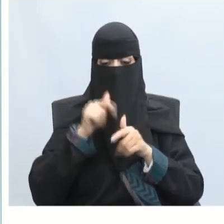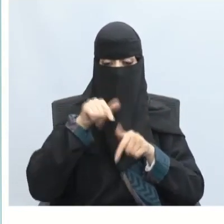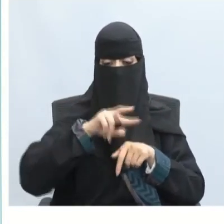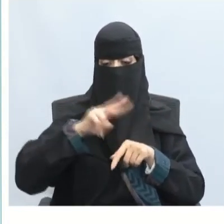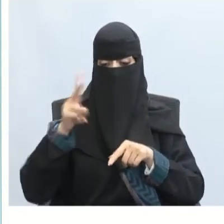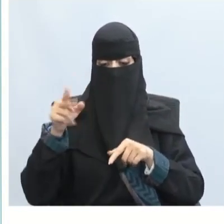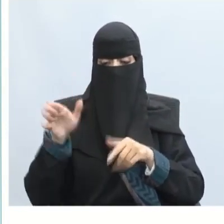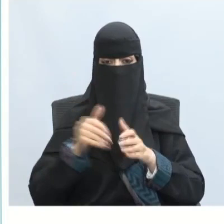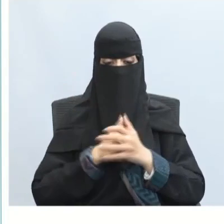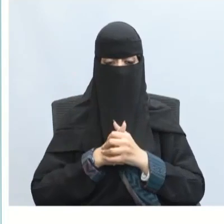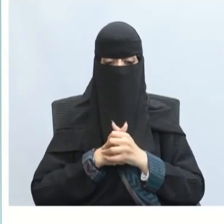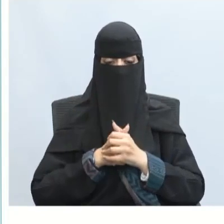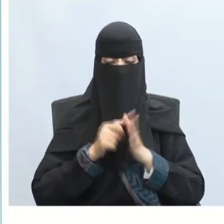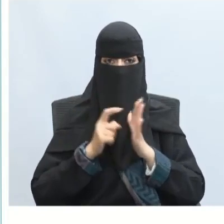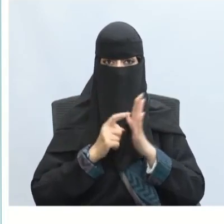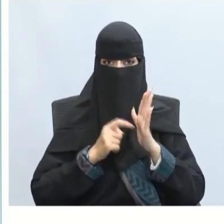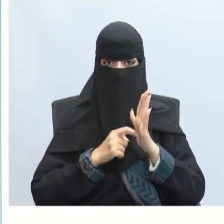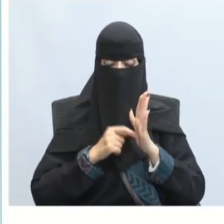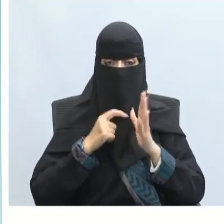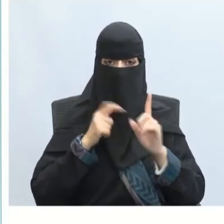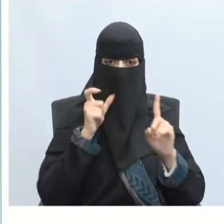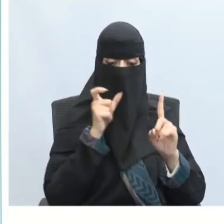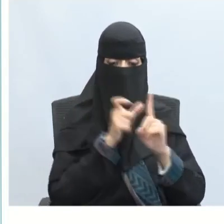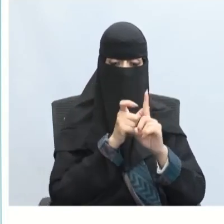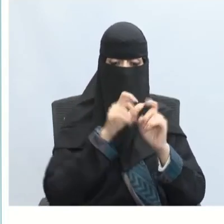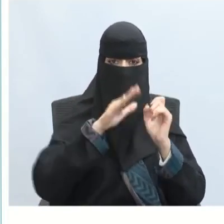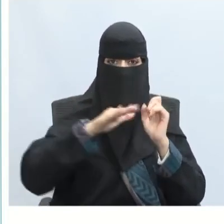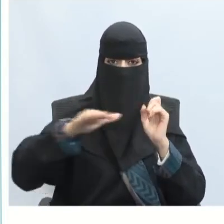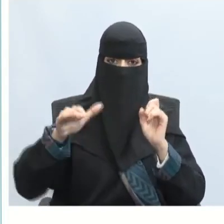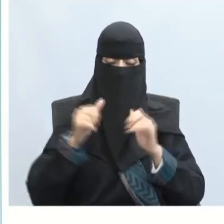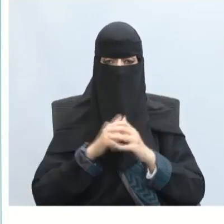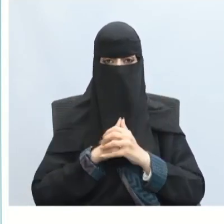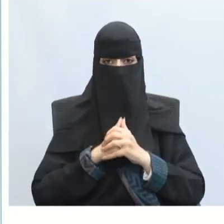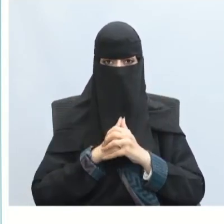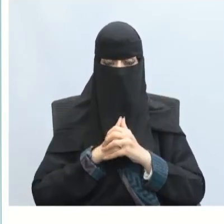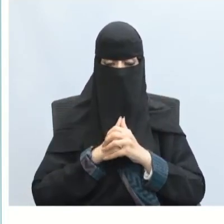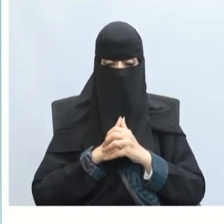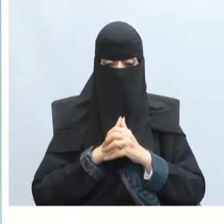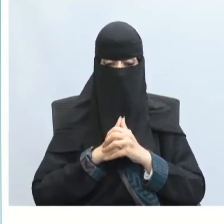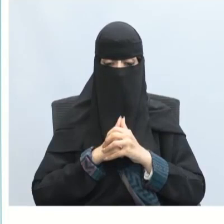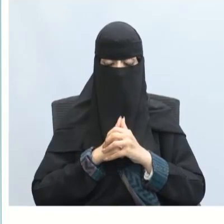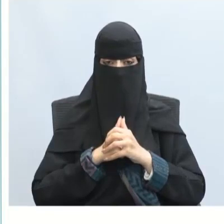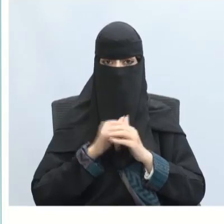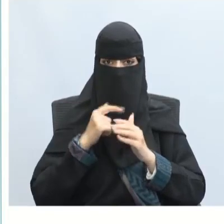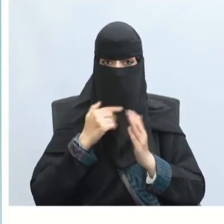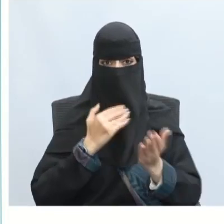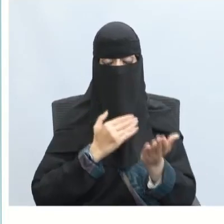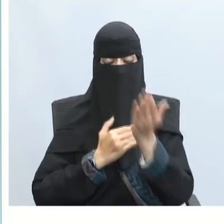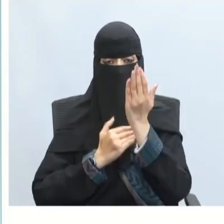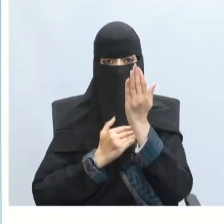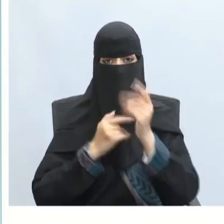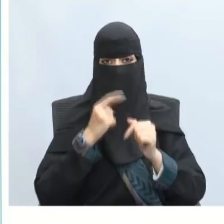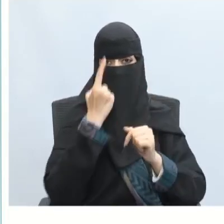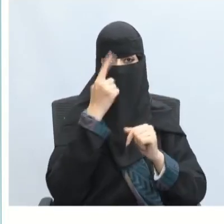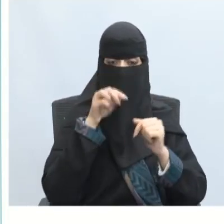وغير ذلك النظام في اال الطفل وايذائهم يسمى نظام حمايه الطفل